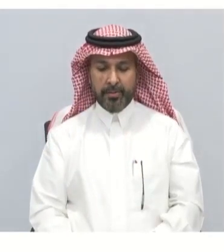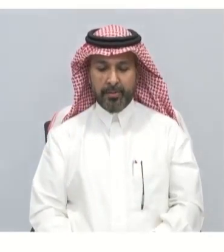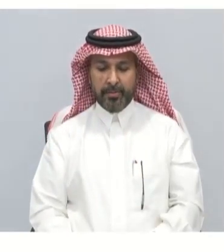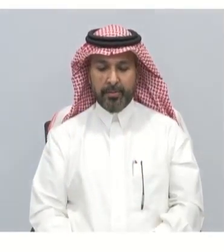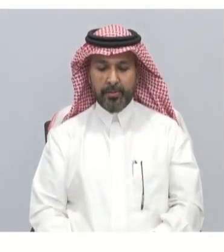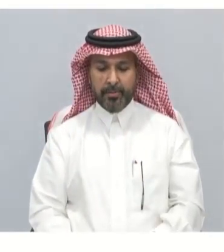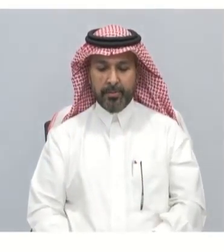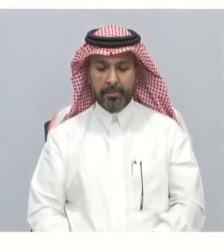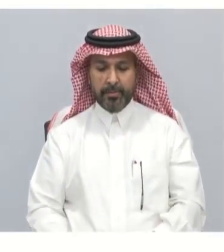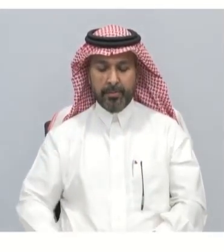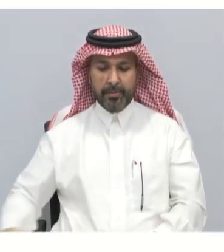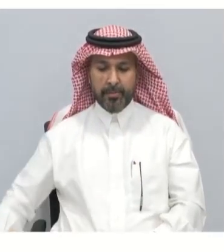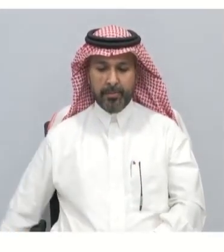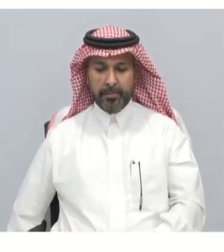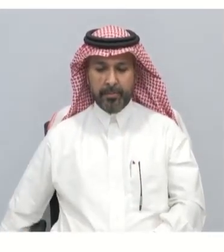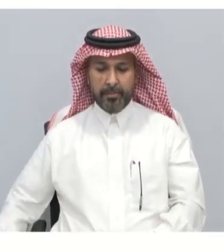244